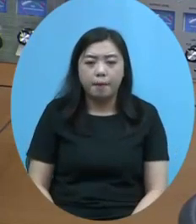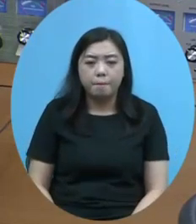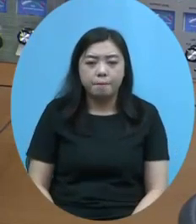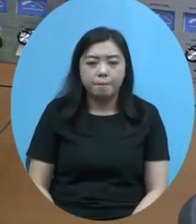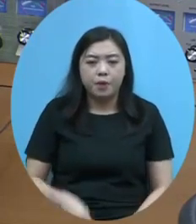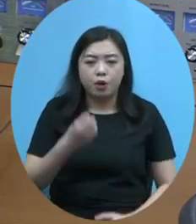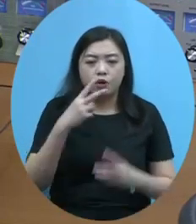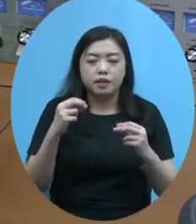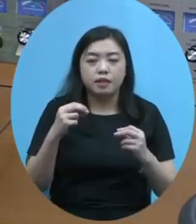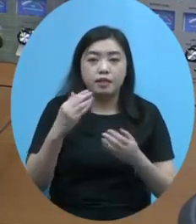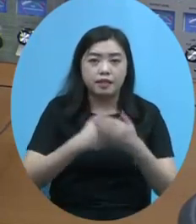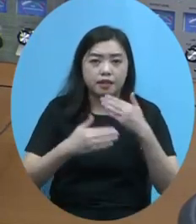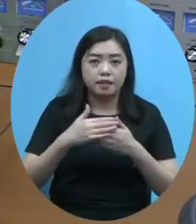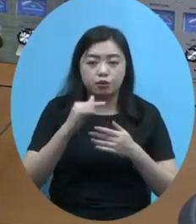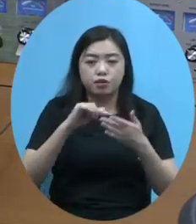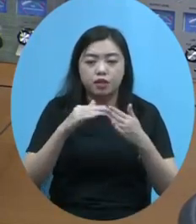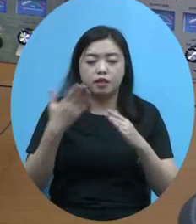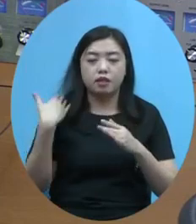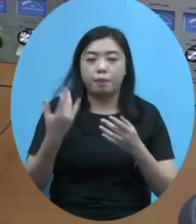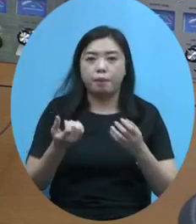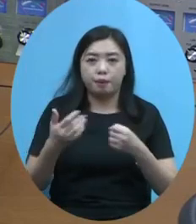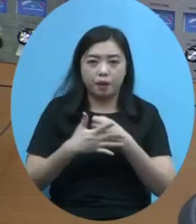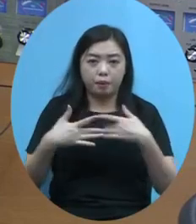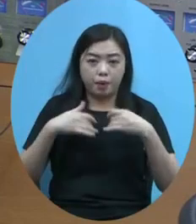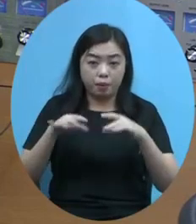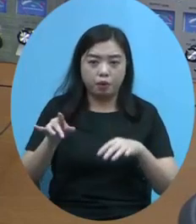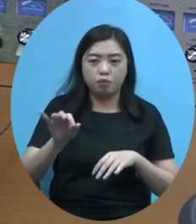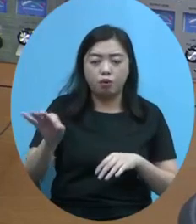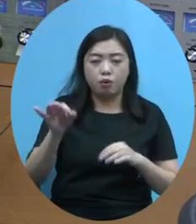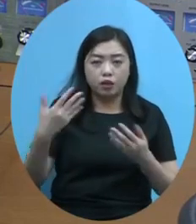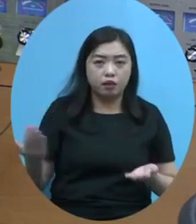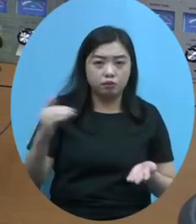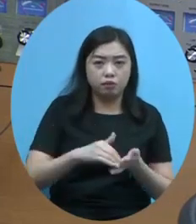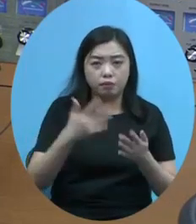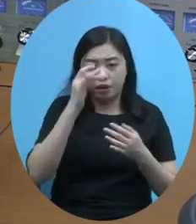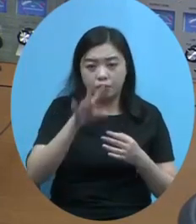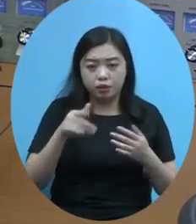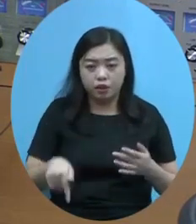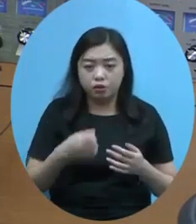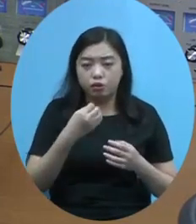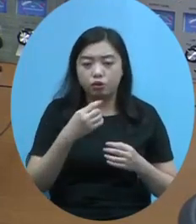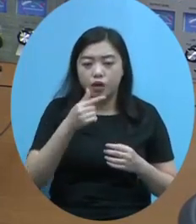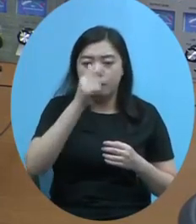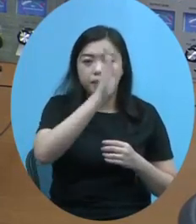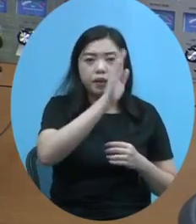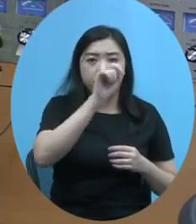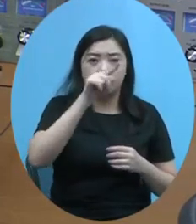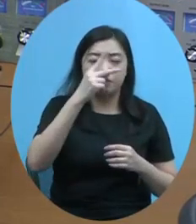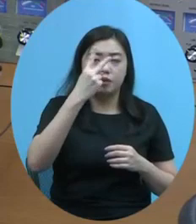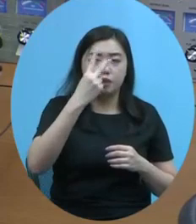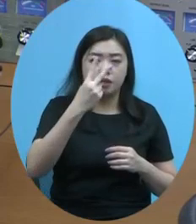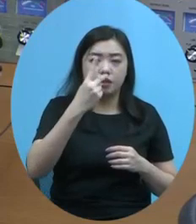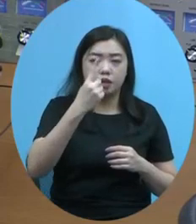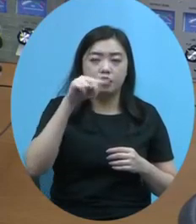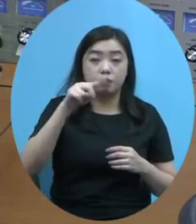殘疾院舍嗰度咧，之前第五波有冇爆發過個案啦？而呢一批嘅個案嗰只病毒係咪本地流行緊嘅 BA.2.2 啦？